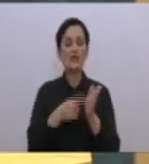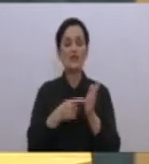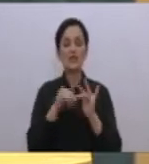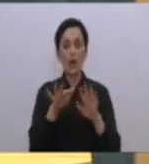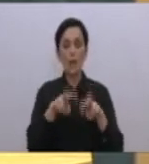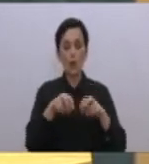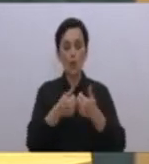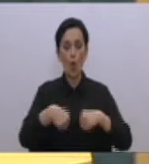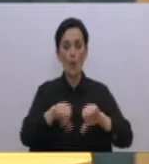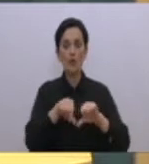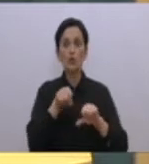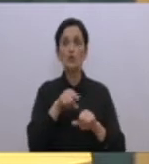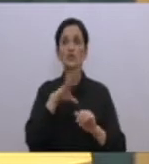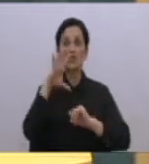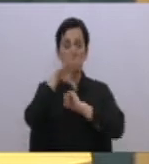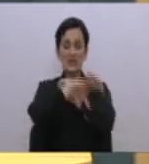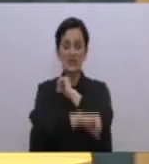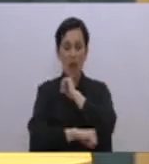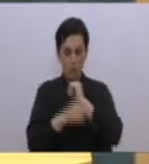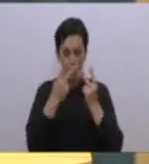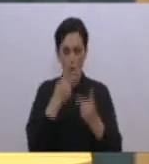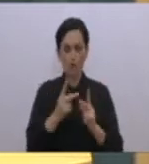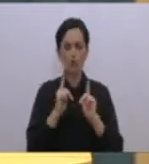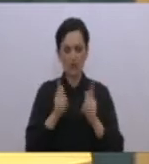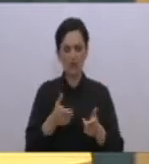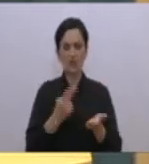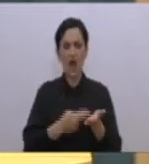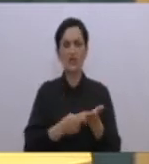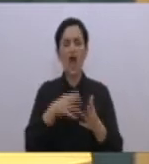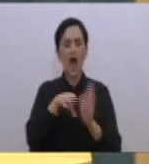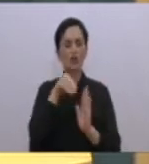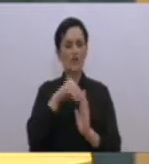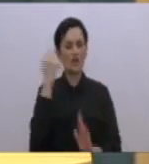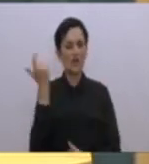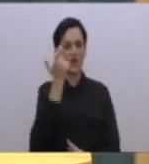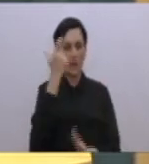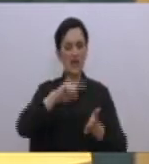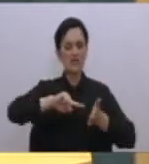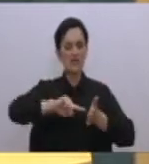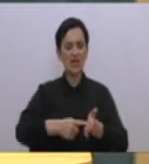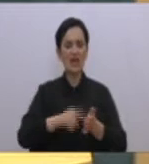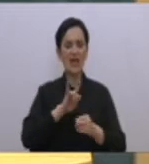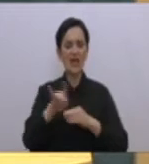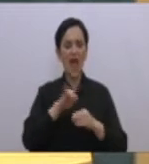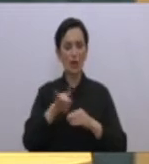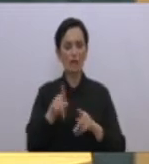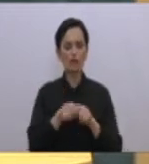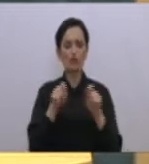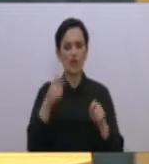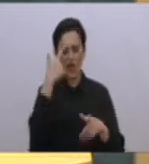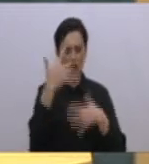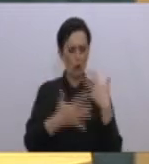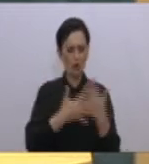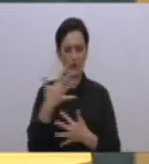კომისია, რომელმაც საბოლოო დაადასტურა არჩევნების ლეგიტიმურობა და წერტილი დაუსვა ხელოვნურად შექმნილ